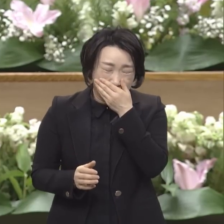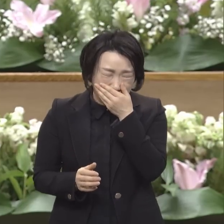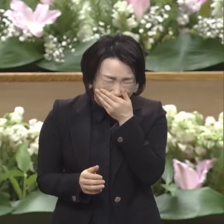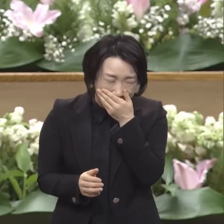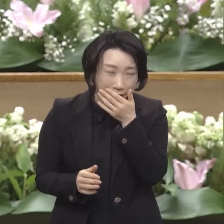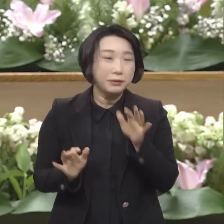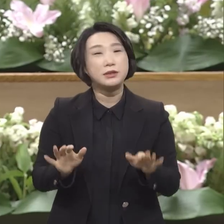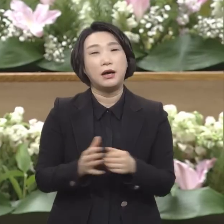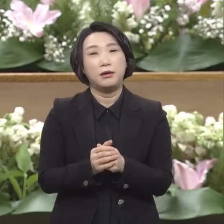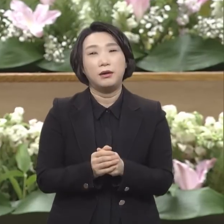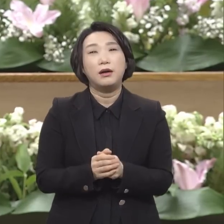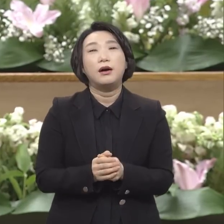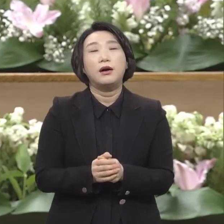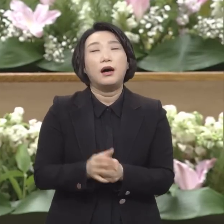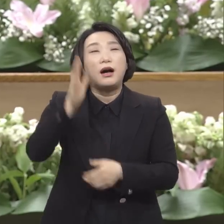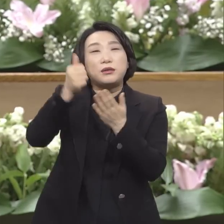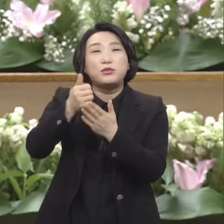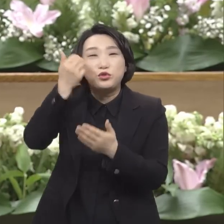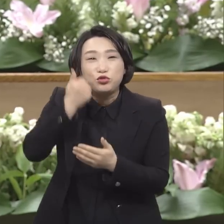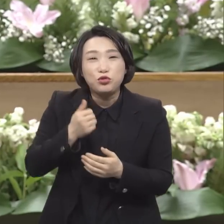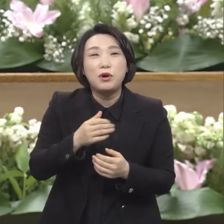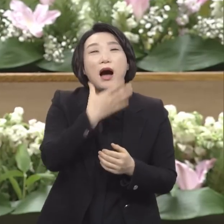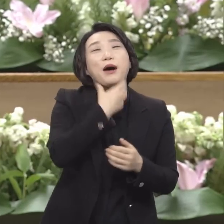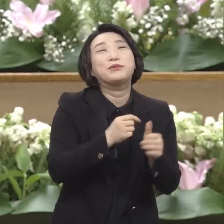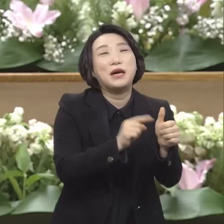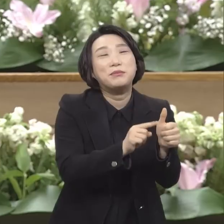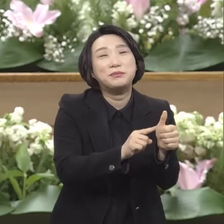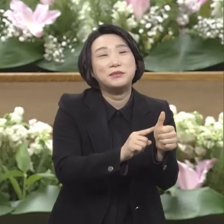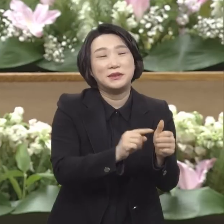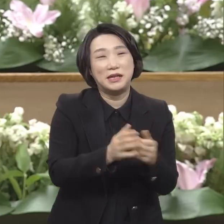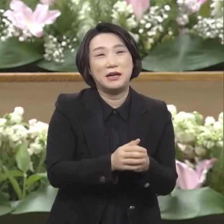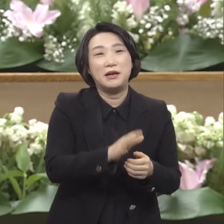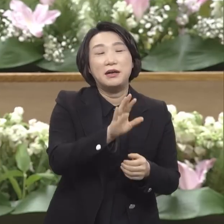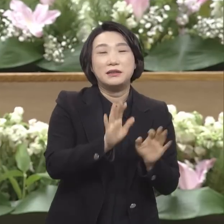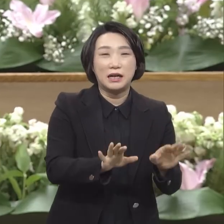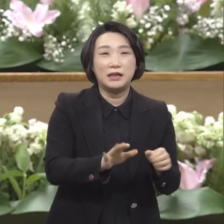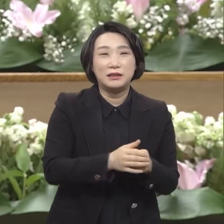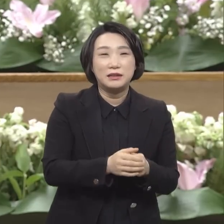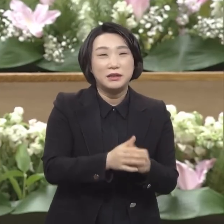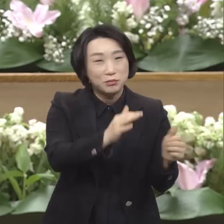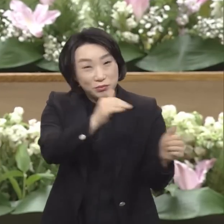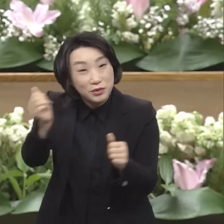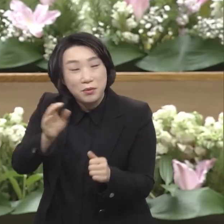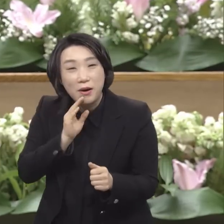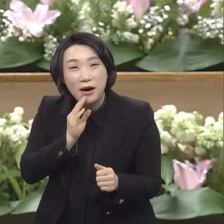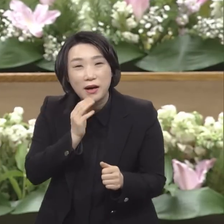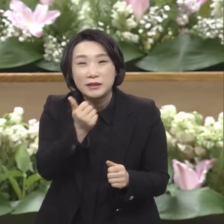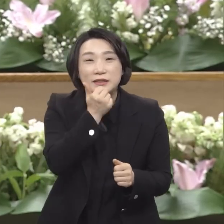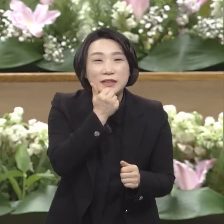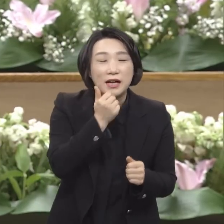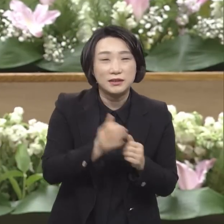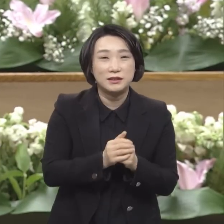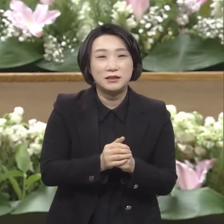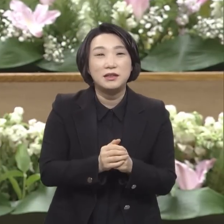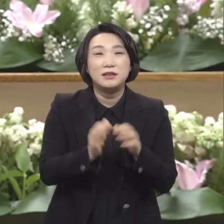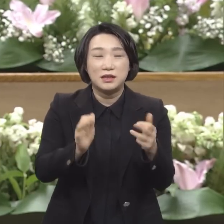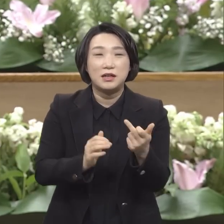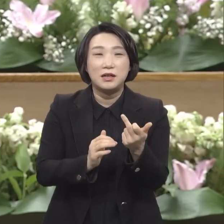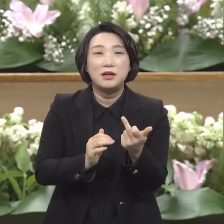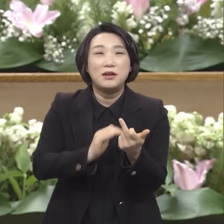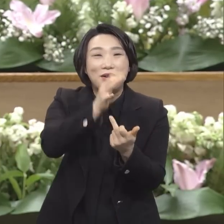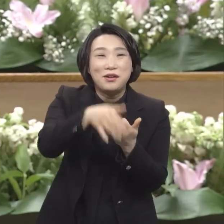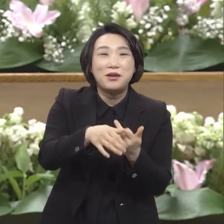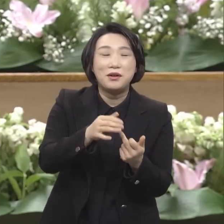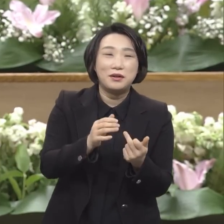메소포타미아에서 불러낸 사람이요, 저희 조상 이삭을 모리아산에 바치게 한 사람이요, 저희 조상 야곱을